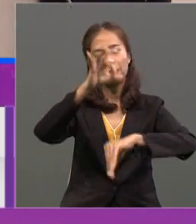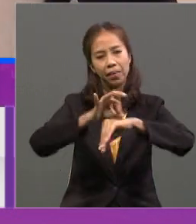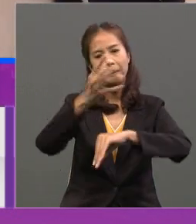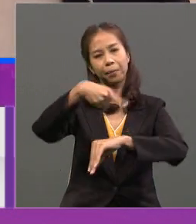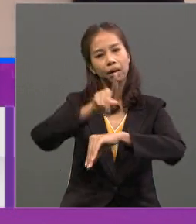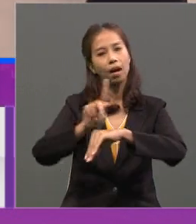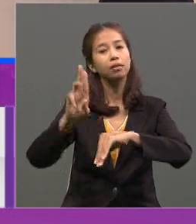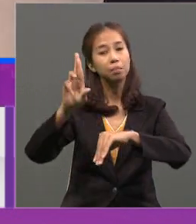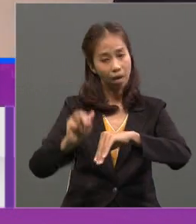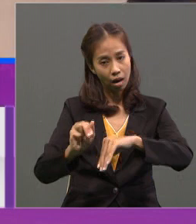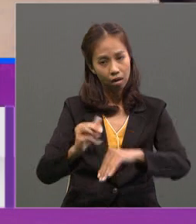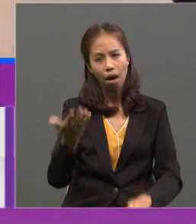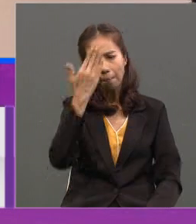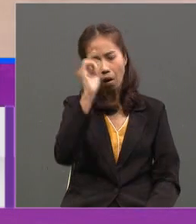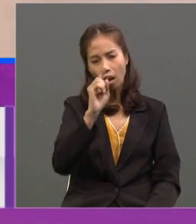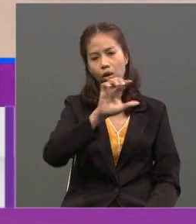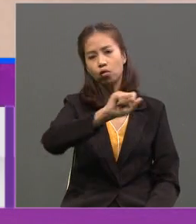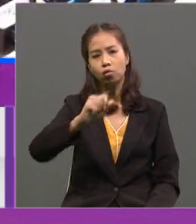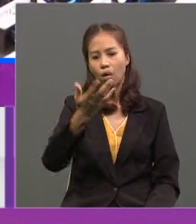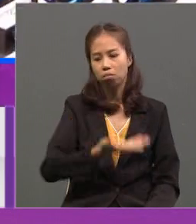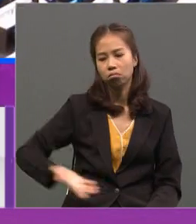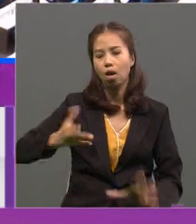สุมคี...